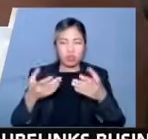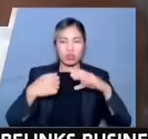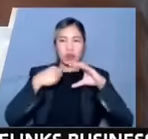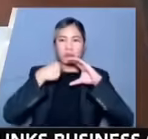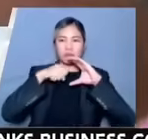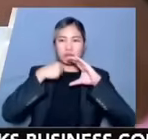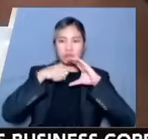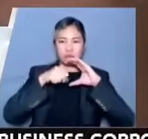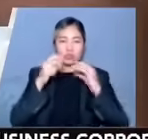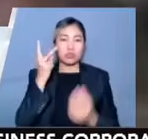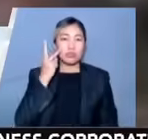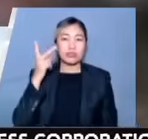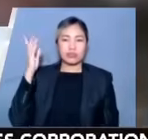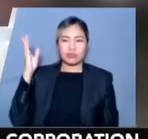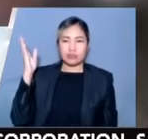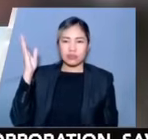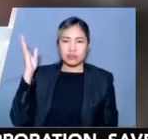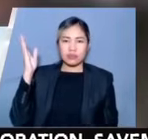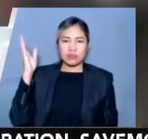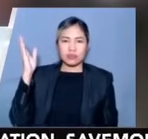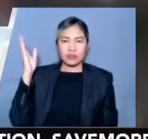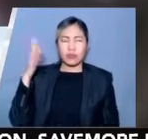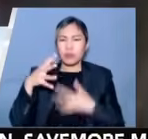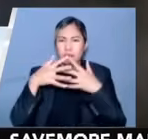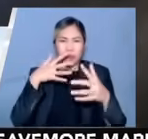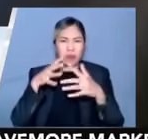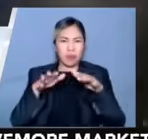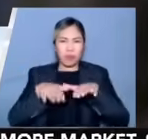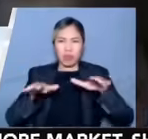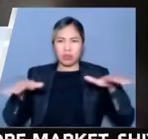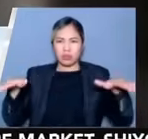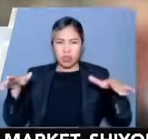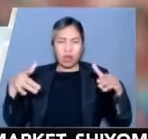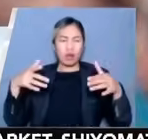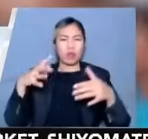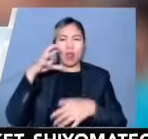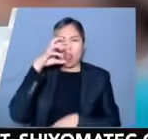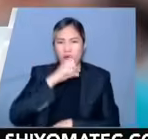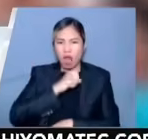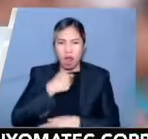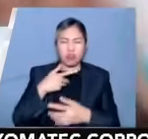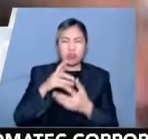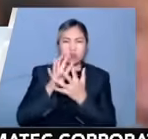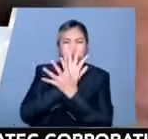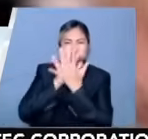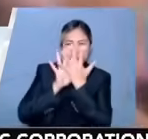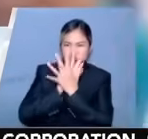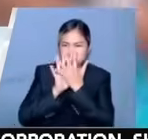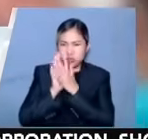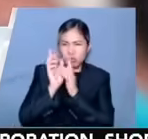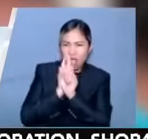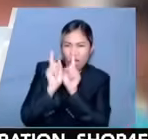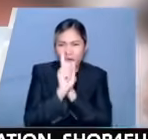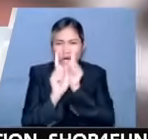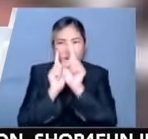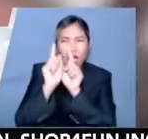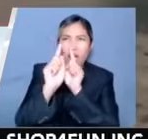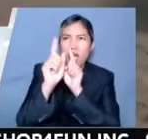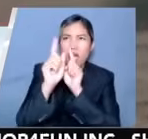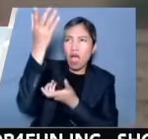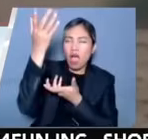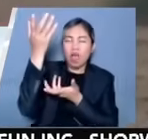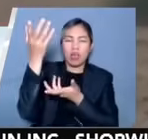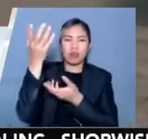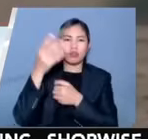sur bata mano matanda kanya-kanyang paraan para makakuha sa dalang ayuda ng mga sasakyan napilitan ding mamalimos ang ilang